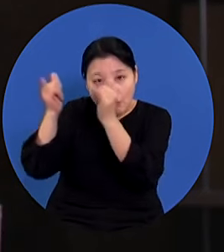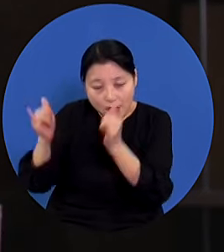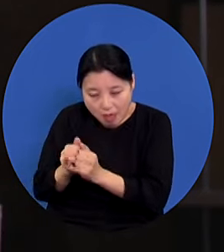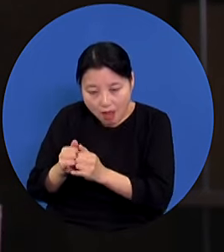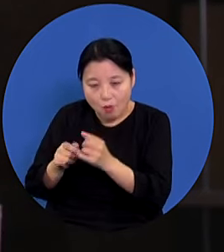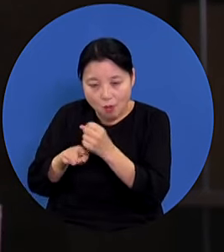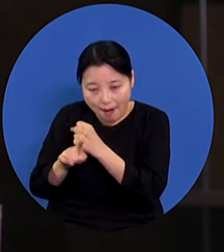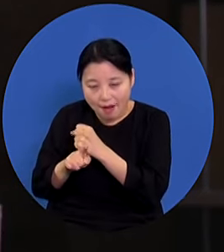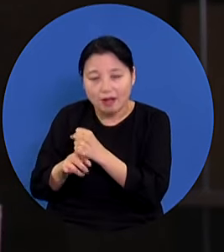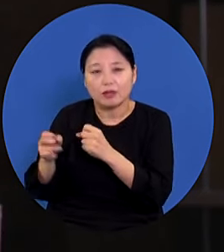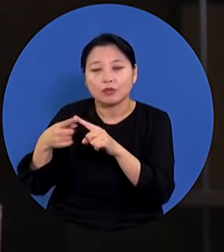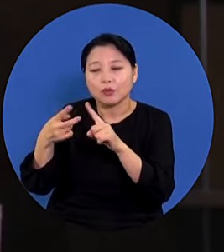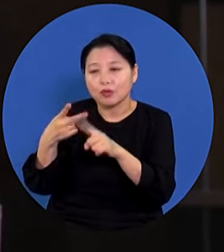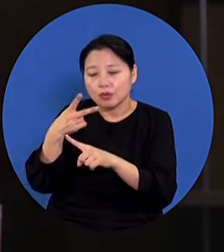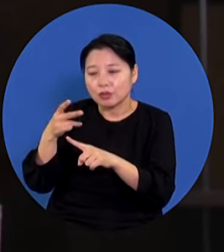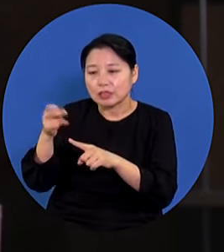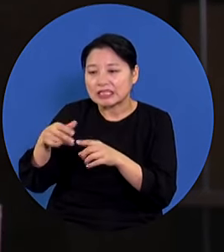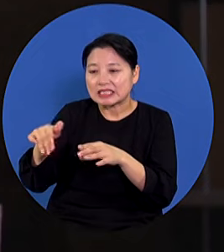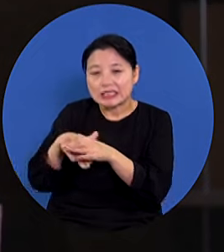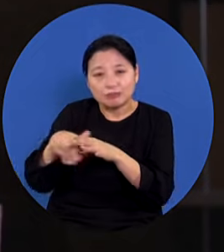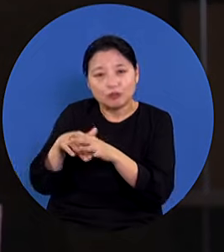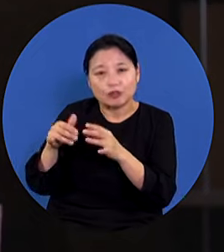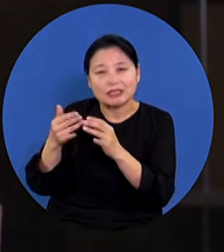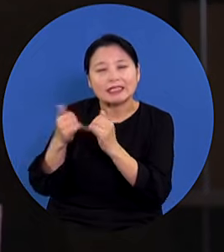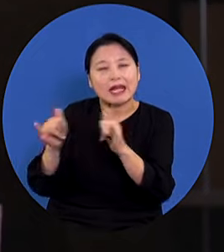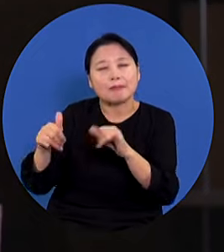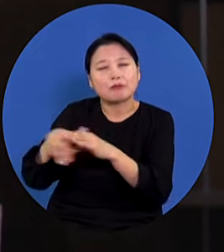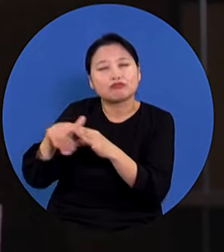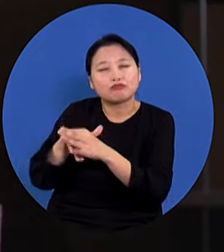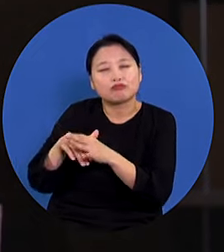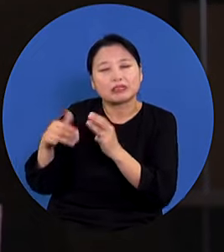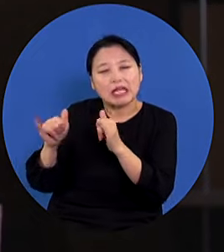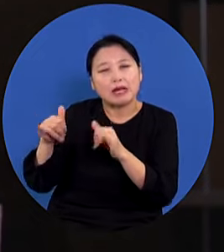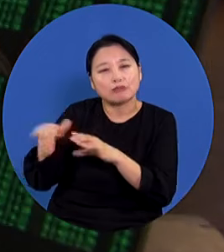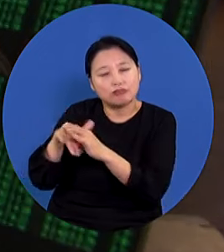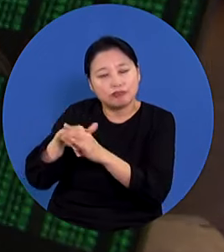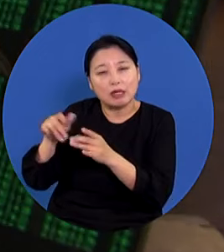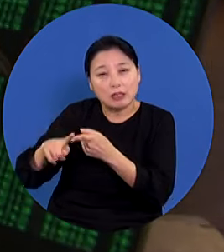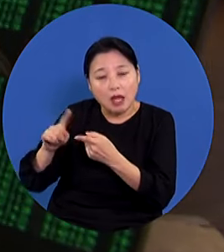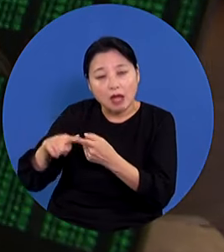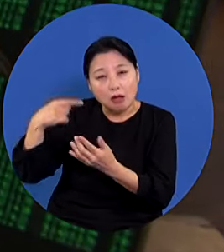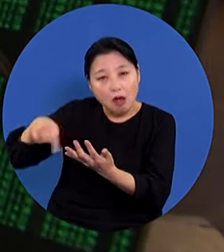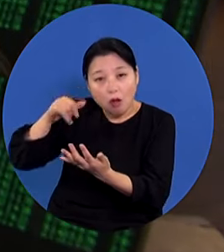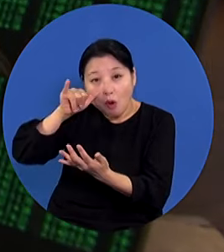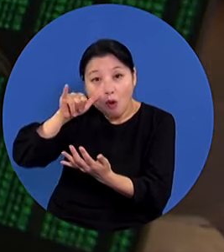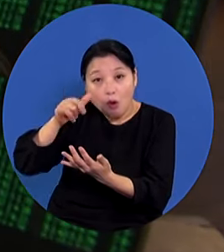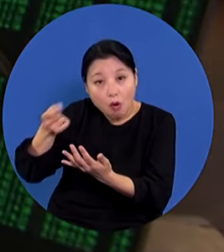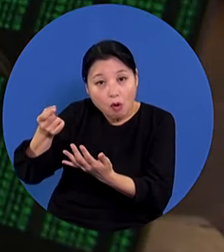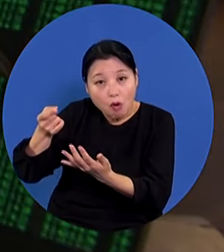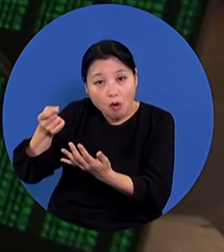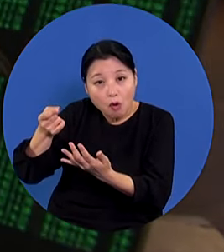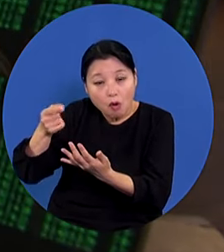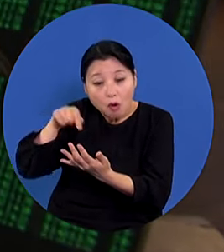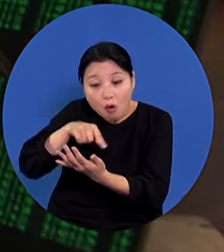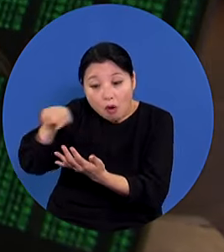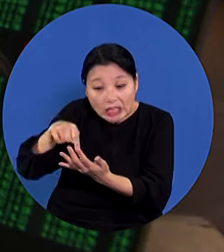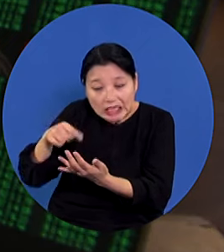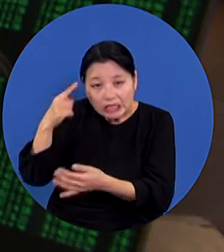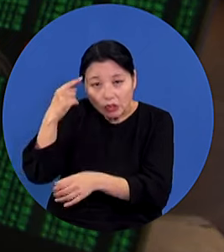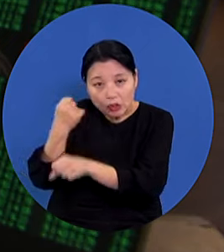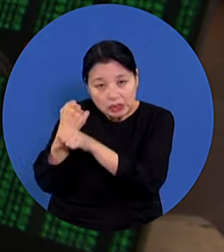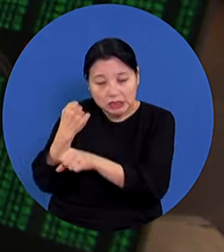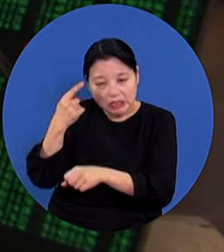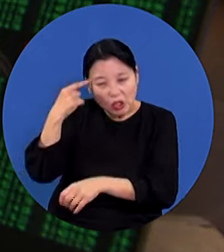인문사회과학을 담당하시는 전임 교수님들도 많이 계시잖아요. 예, 예, 맞습니다. 그죠? 예. 바로 그게 말씀해 주신 그런 어떤 정신